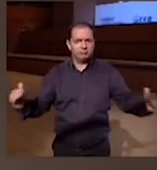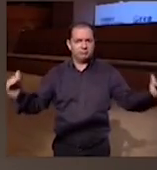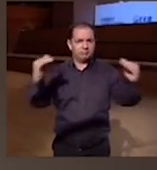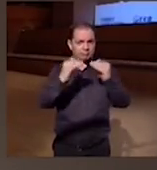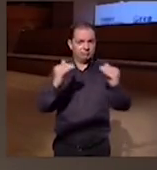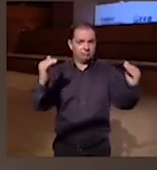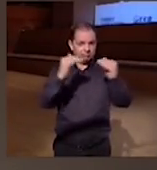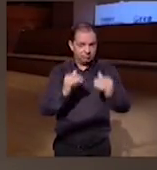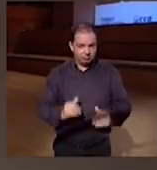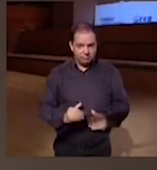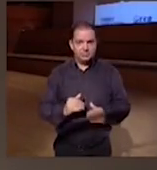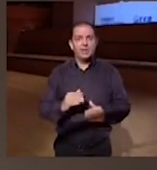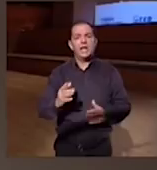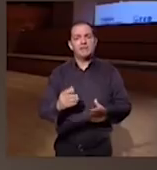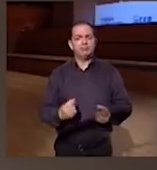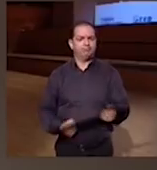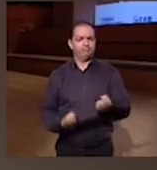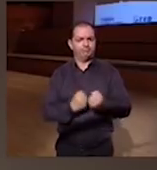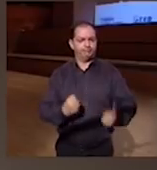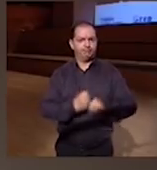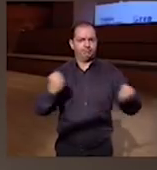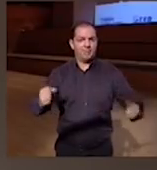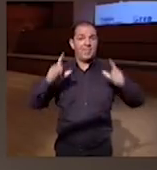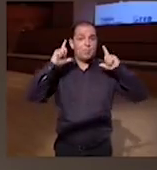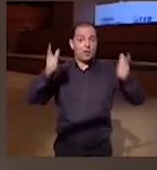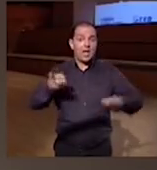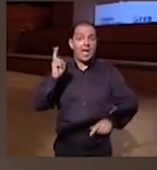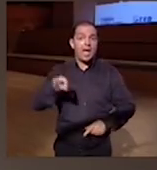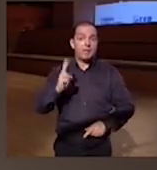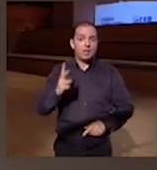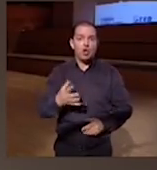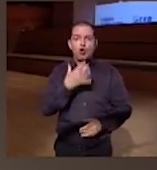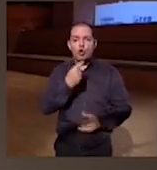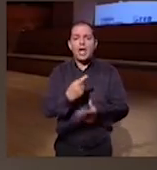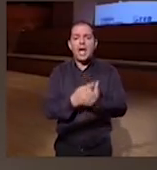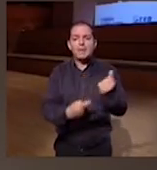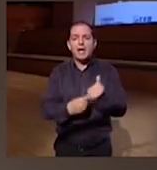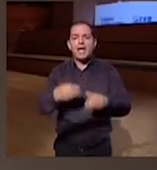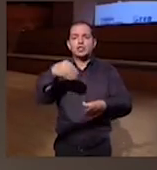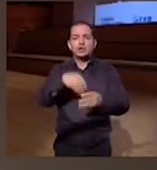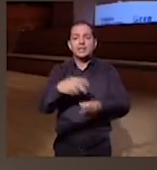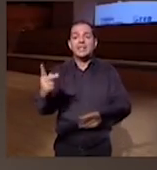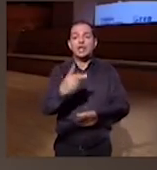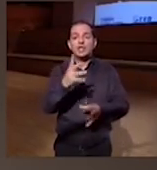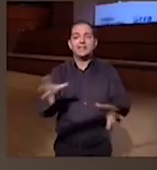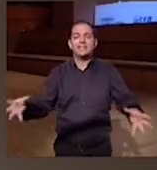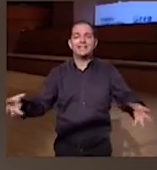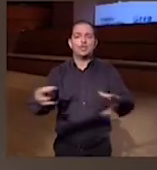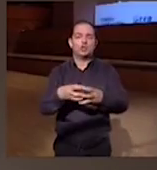ισχυροποιήσουμε και πάλι τις δημοκρατίες μας που κινδυνεύουν από έλλειμμα εσωτερικής κοινωνικής συνοχής.